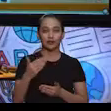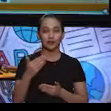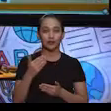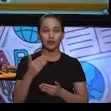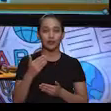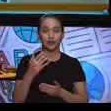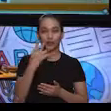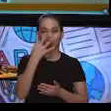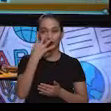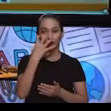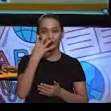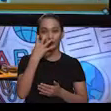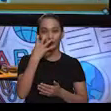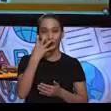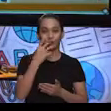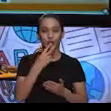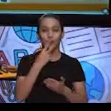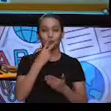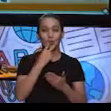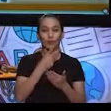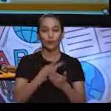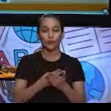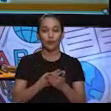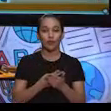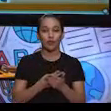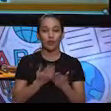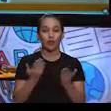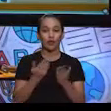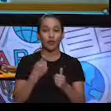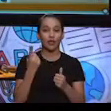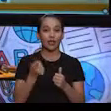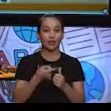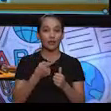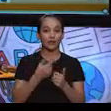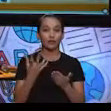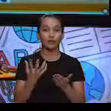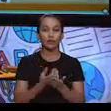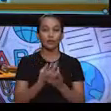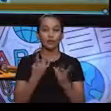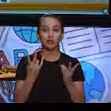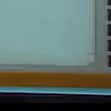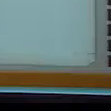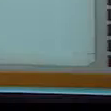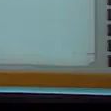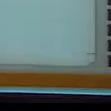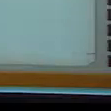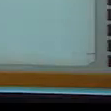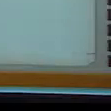esa ushbu rasmlarni qanday atalishini topishingiz kerak.